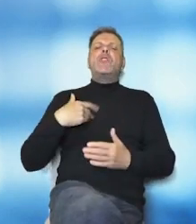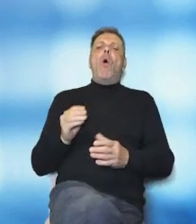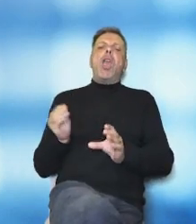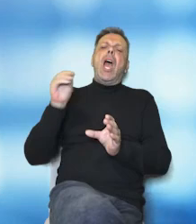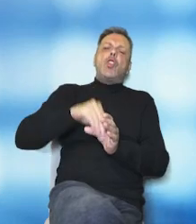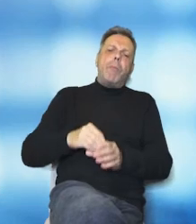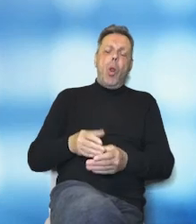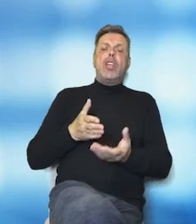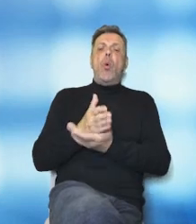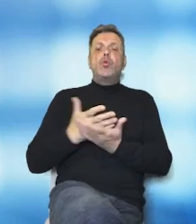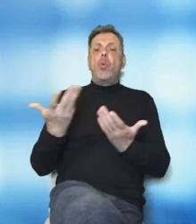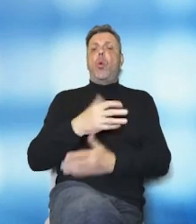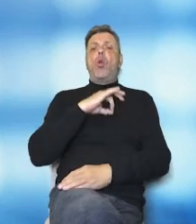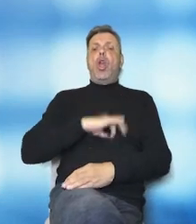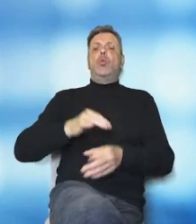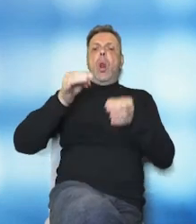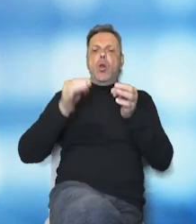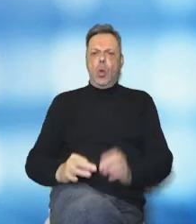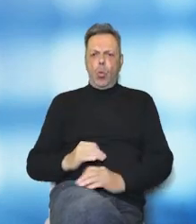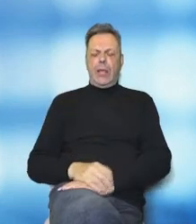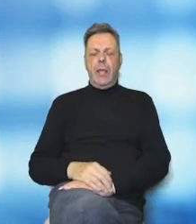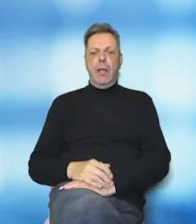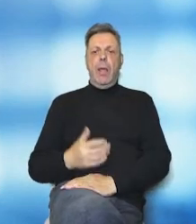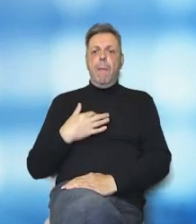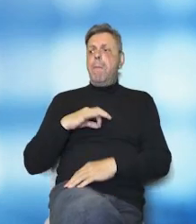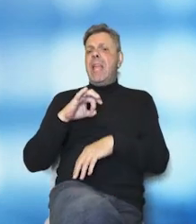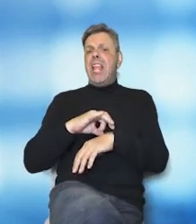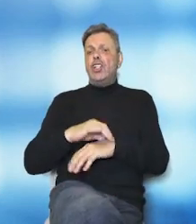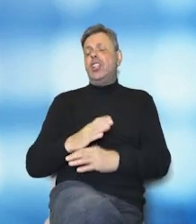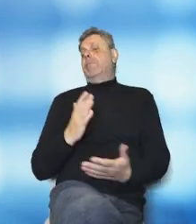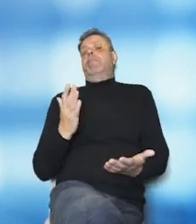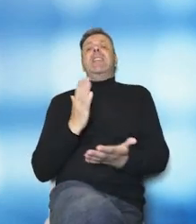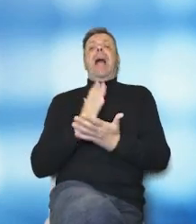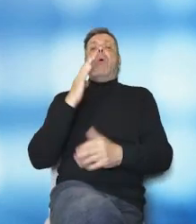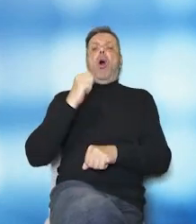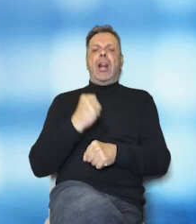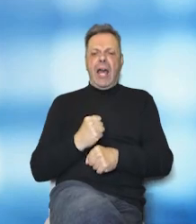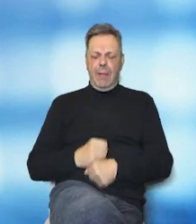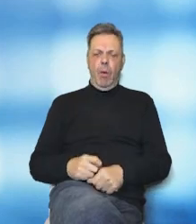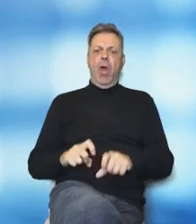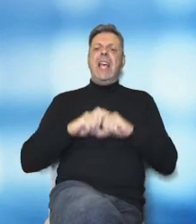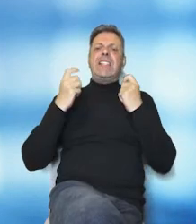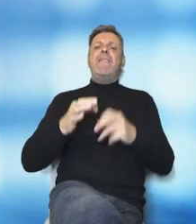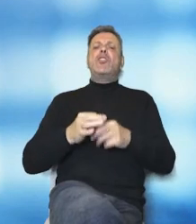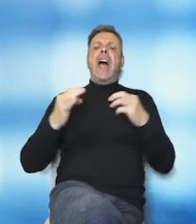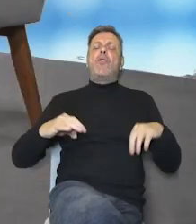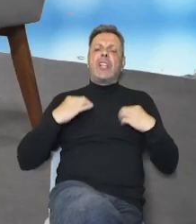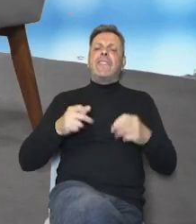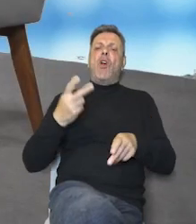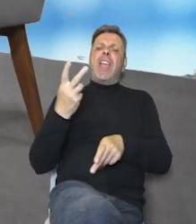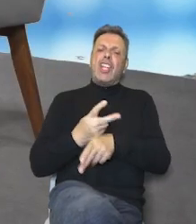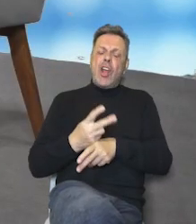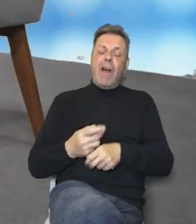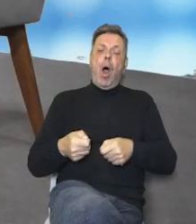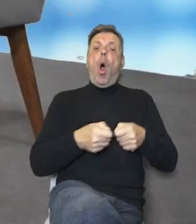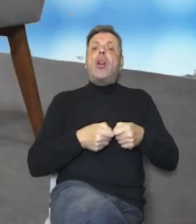uslugu koju nam je dužan osigurati. Mi liječnici radimo. Zavod za javno zdravstvo i država